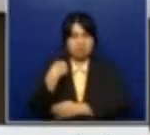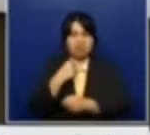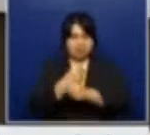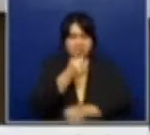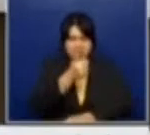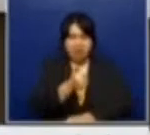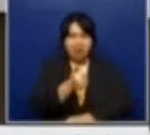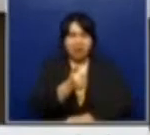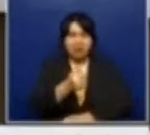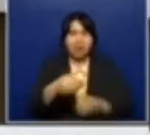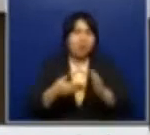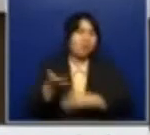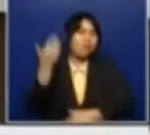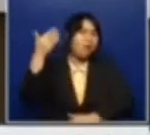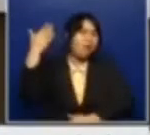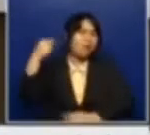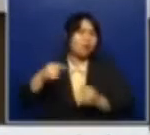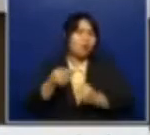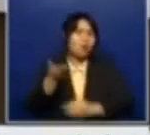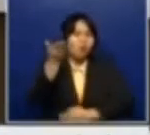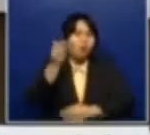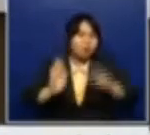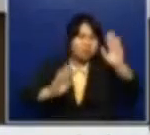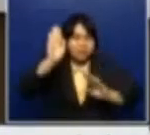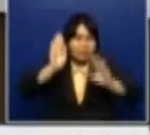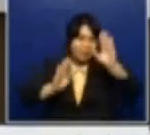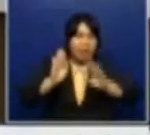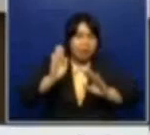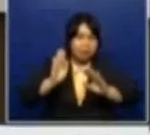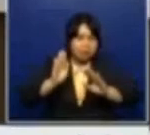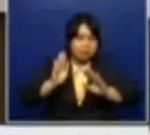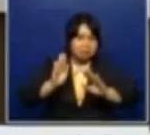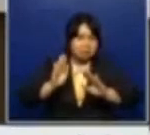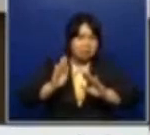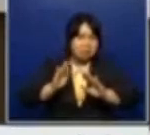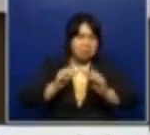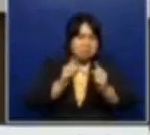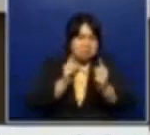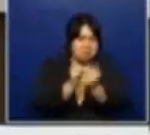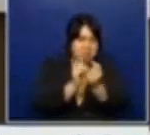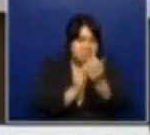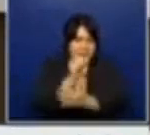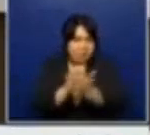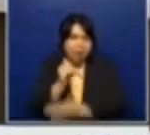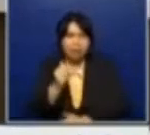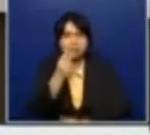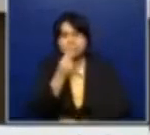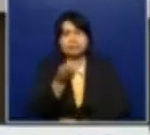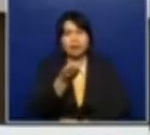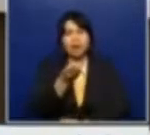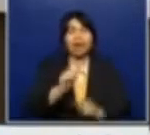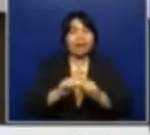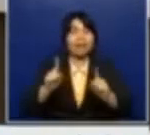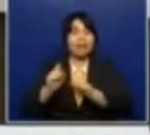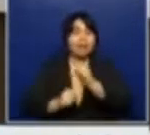การเรียกร้องประชาธิปไตยมาก็ไม่บ่อยนักแต่ที่ครั้งสำคัญก็เมื่อปี